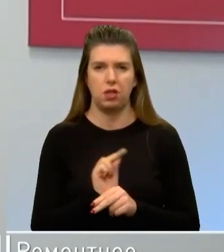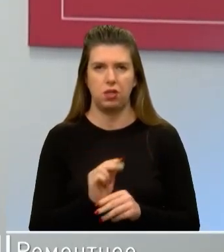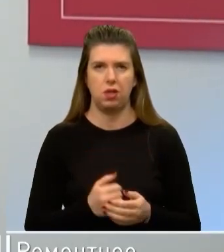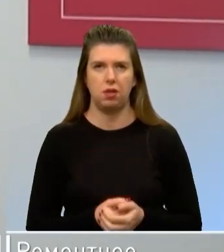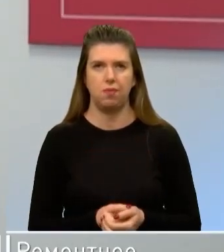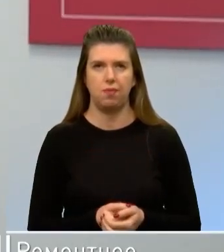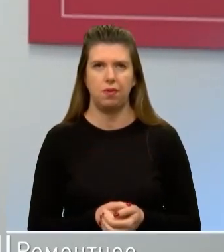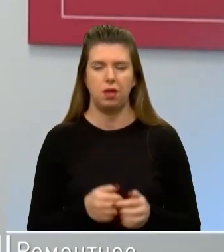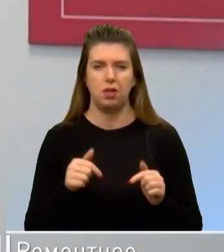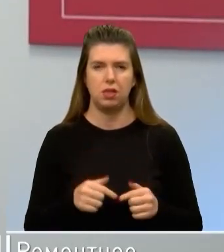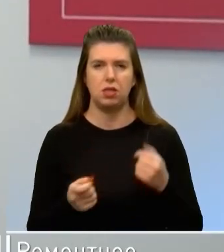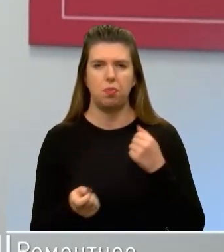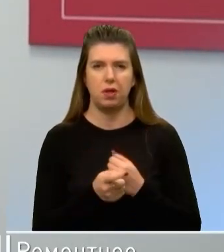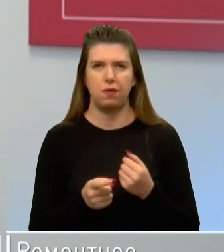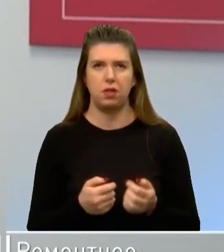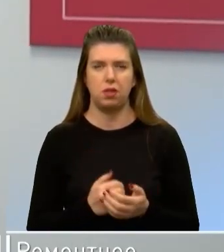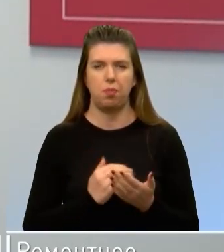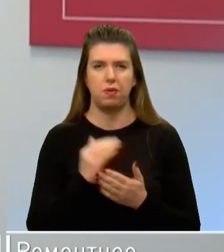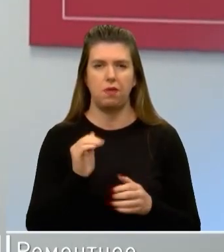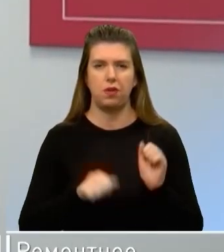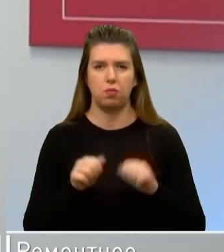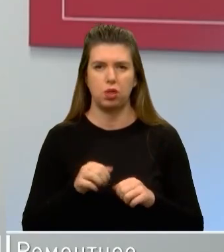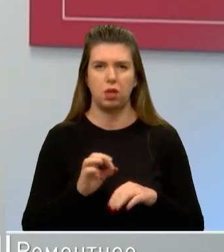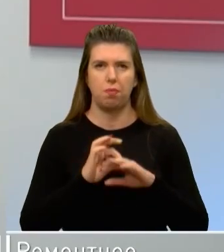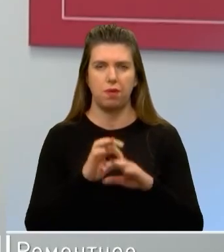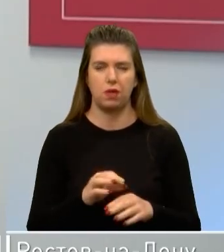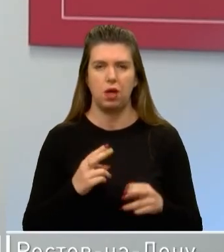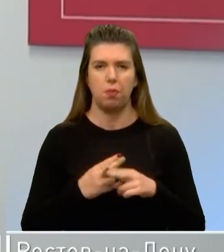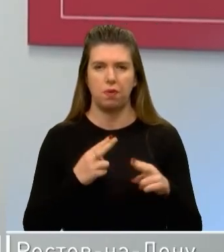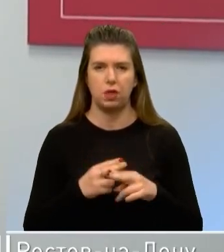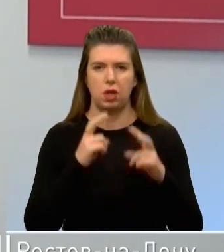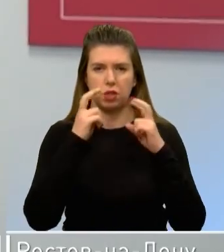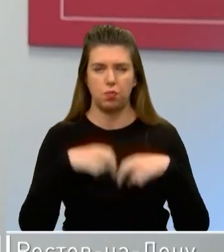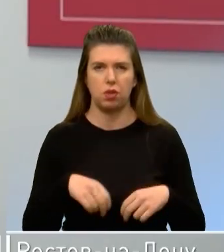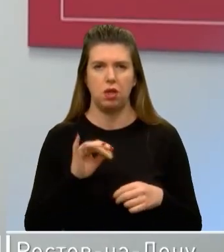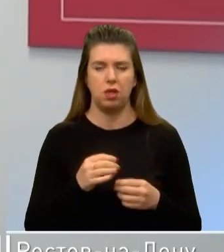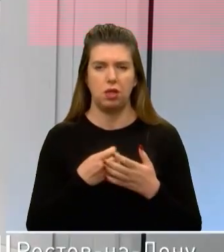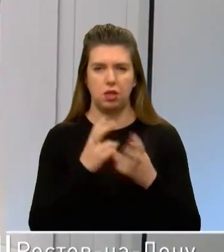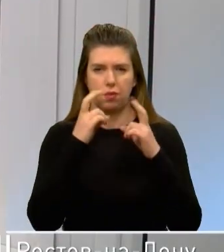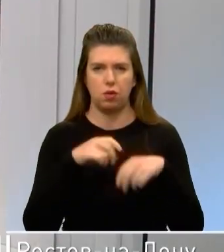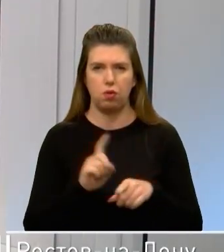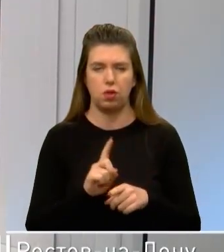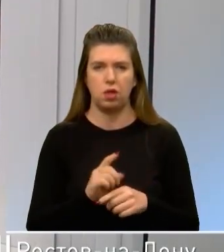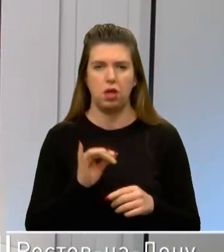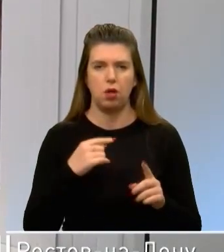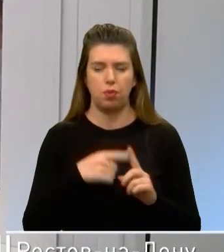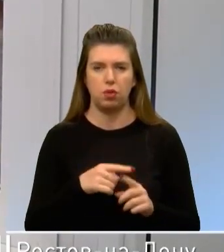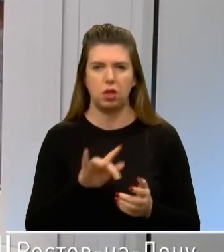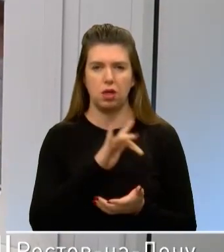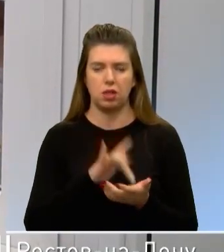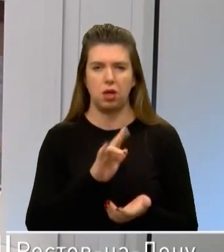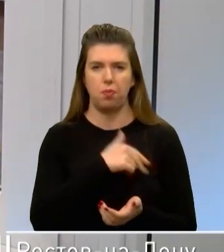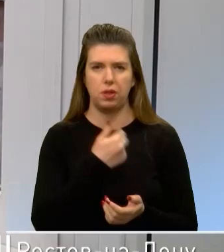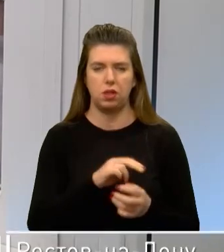естественно здесь появились повысились возможности проведения профилактических осмотров диспансеризации Кстати эта городская